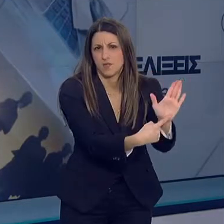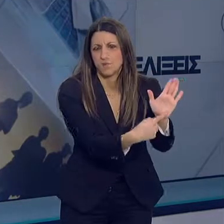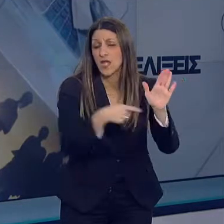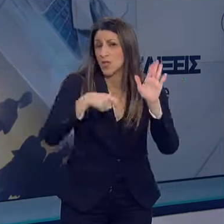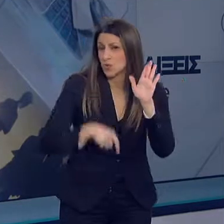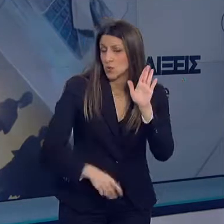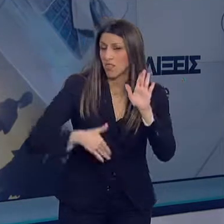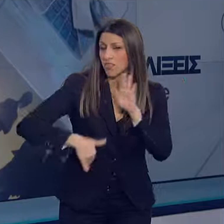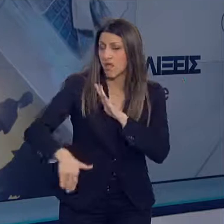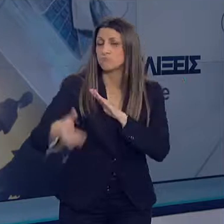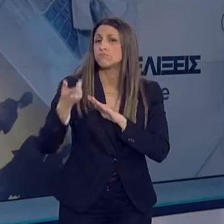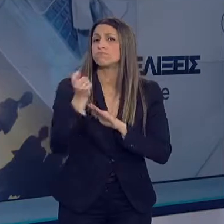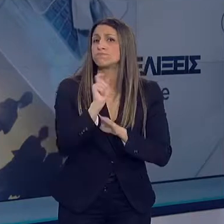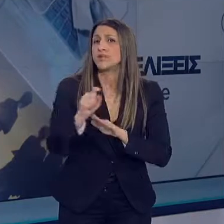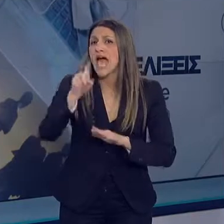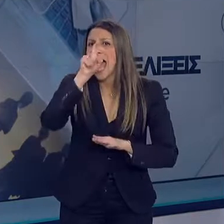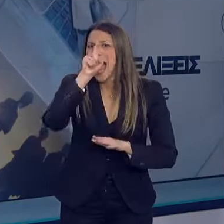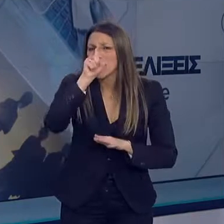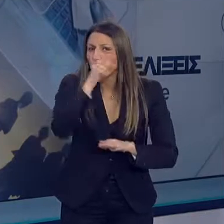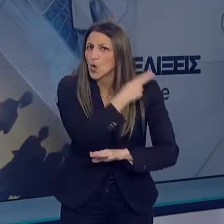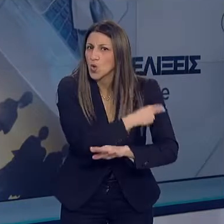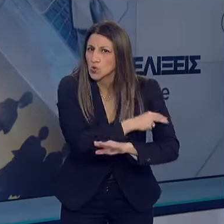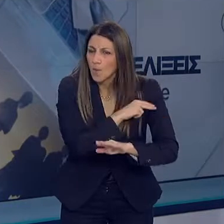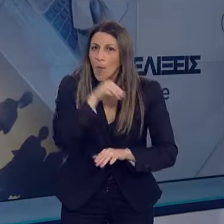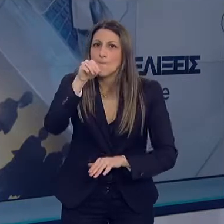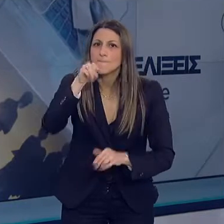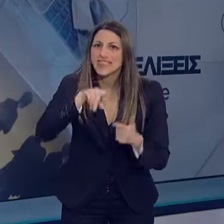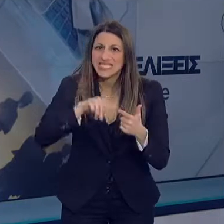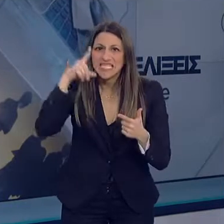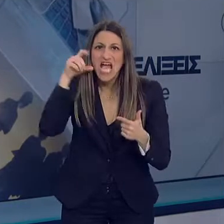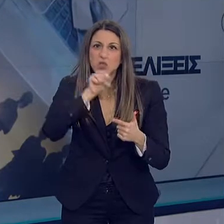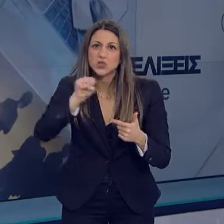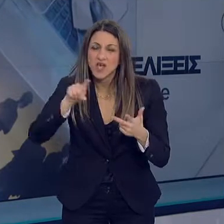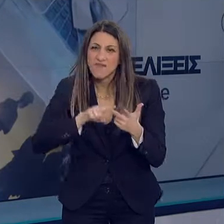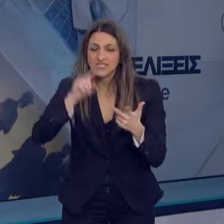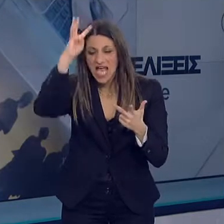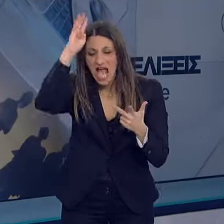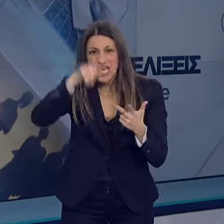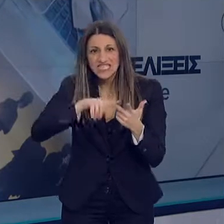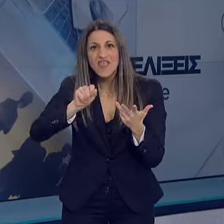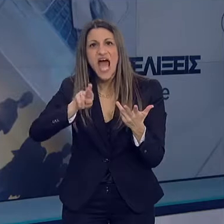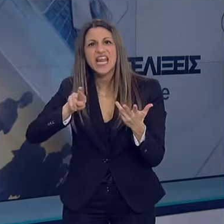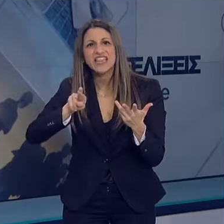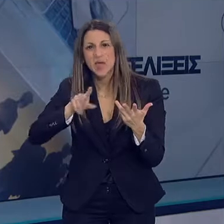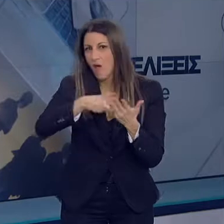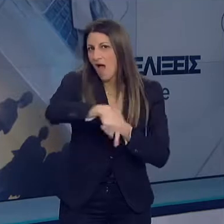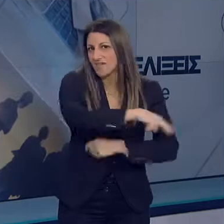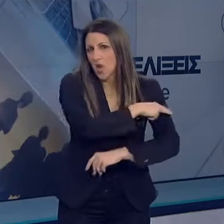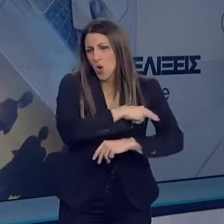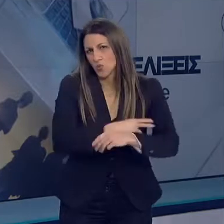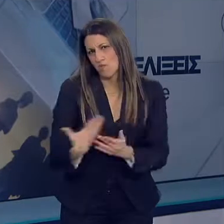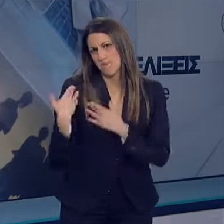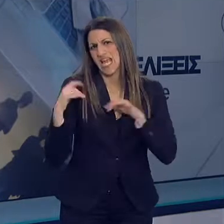έγγραφο στα νοσοκομεία Τικό, Μεταξά, Άγιο Σάβας, Άγιοι Ανάργυροι, Αλεξάνδρας και Αρετέιο, τα οποία κάνουν